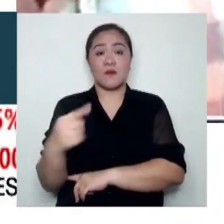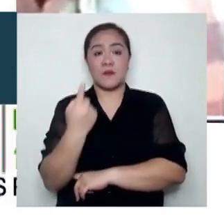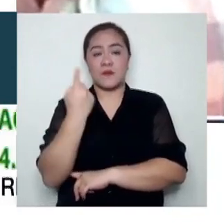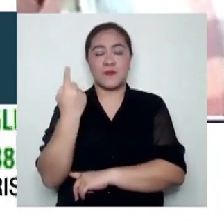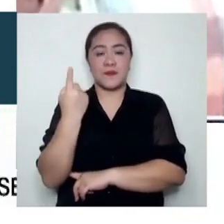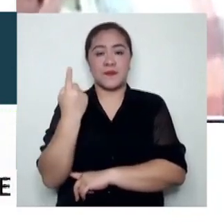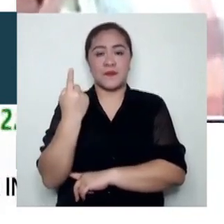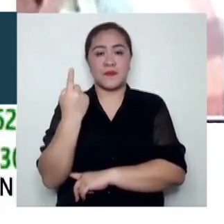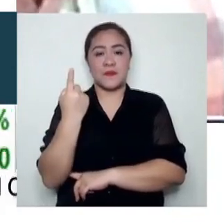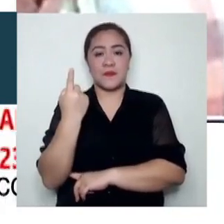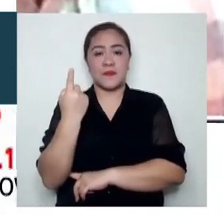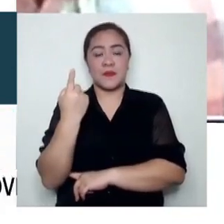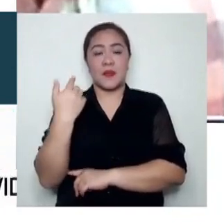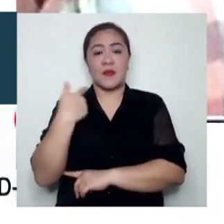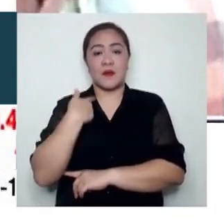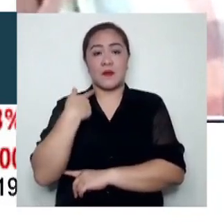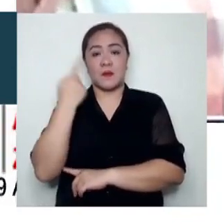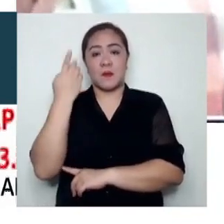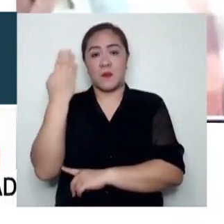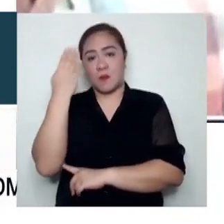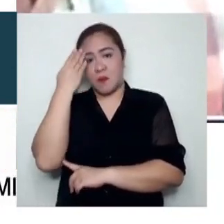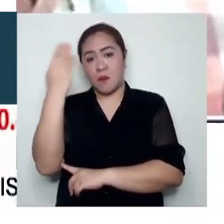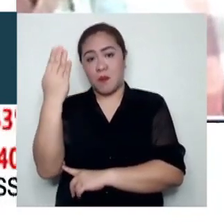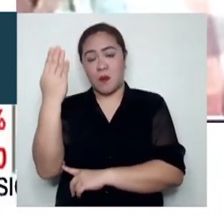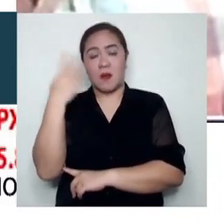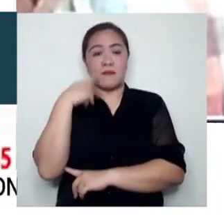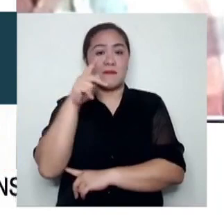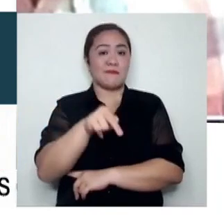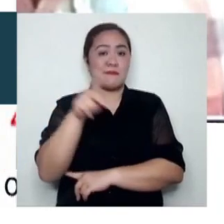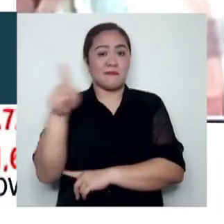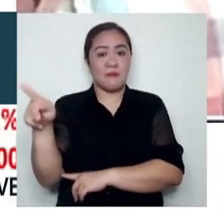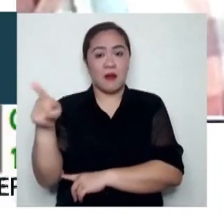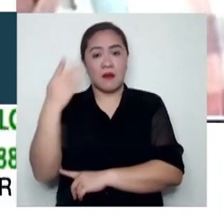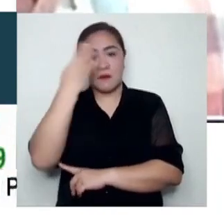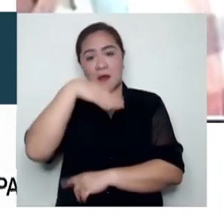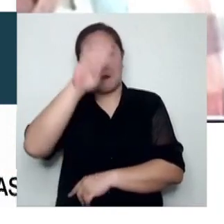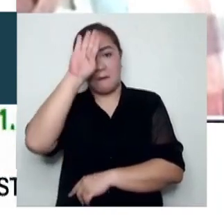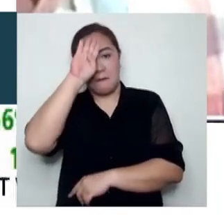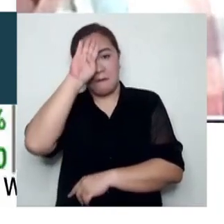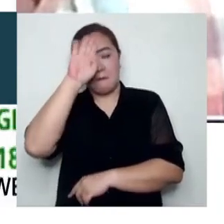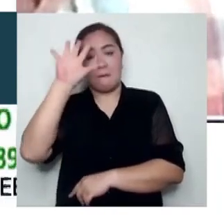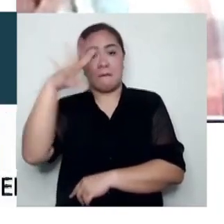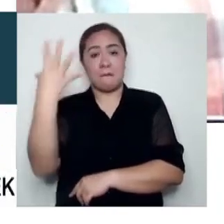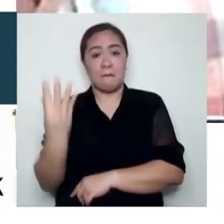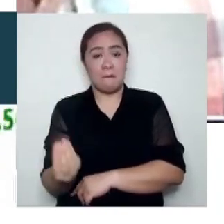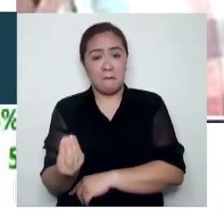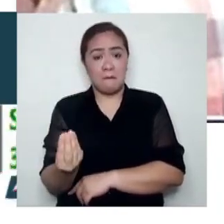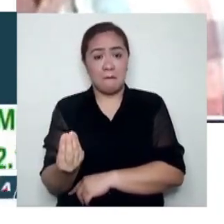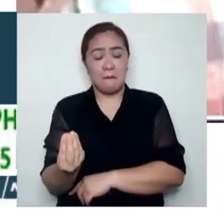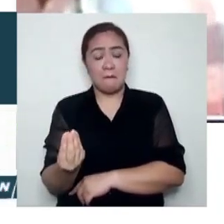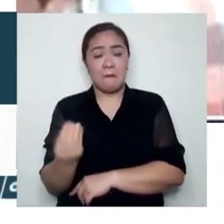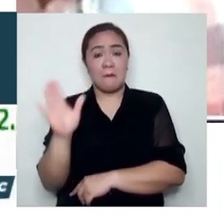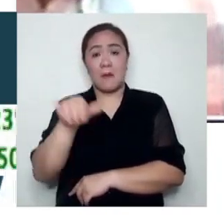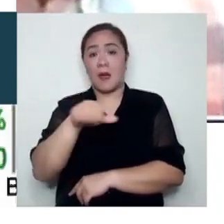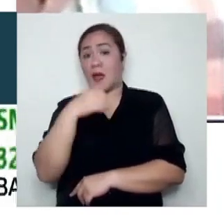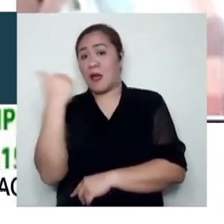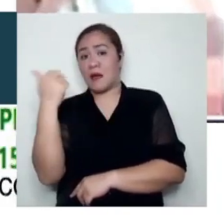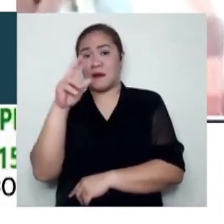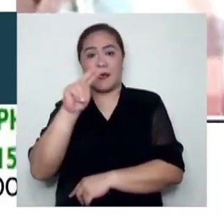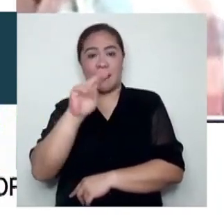border ng Bulacan and Pampanga, Cavite and Batangas, Rizal and Nueva